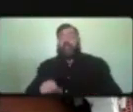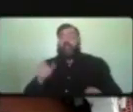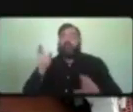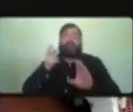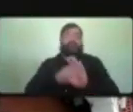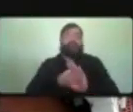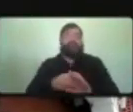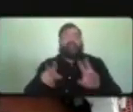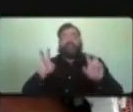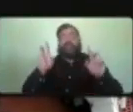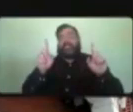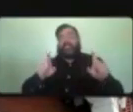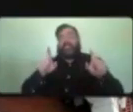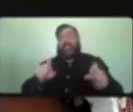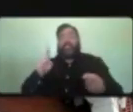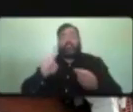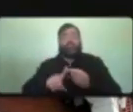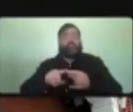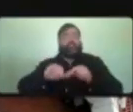tukihusisha wazazi.